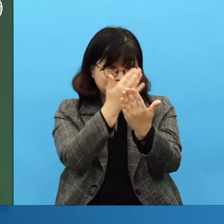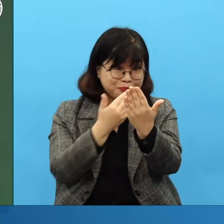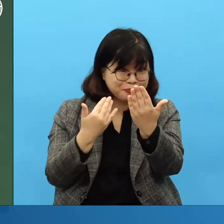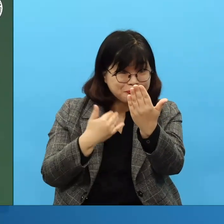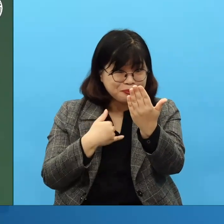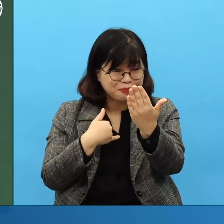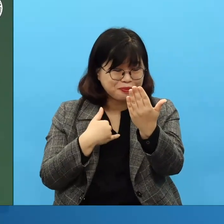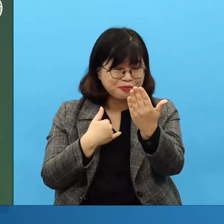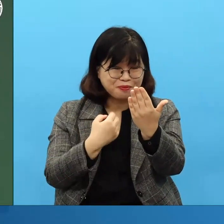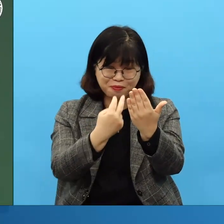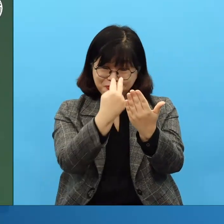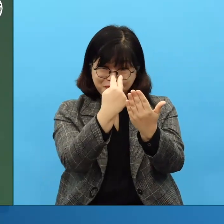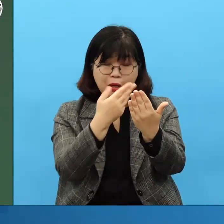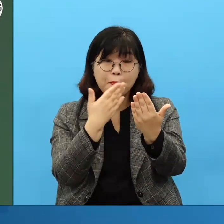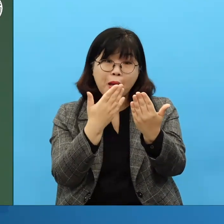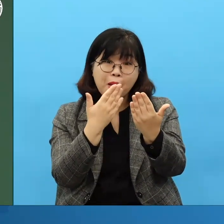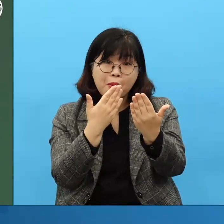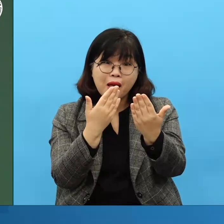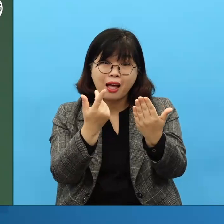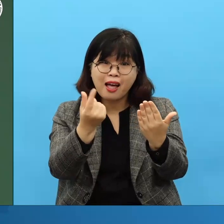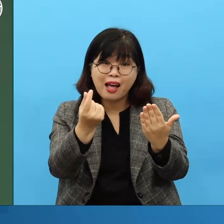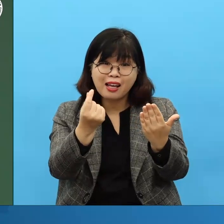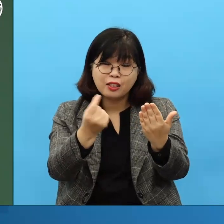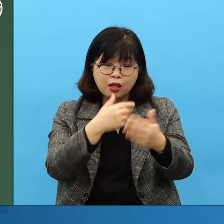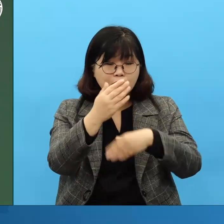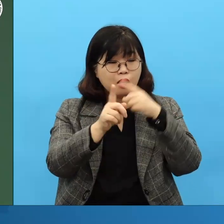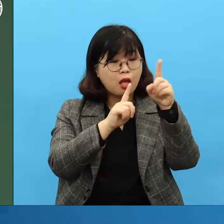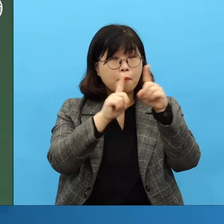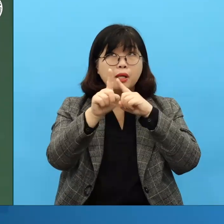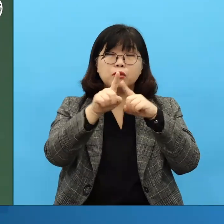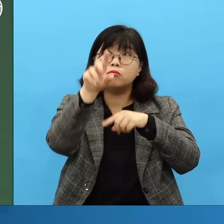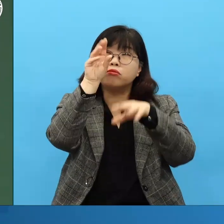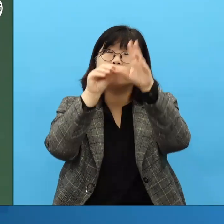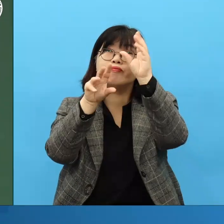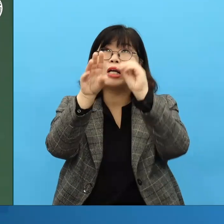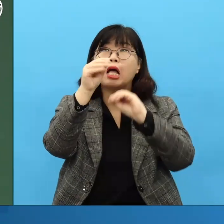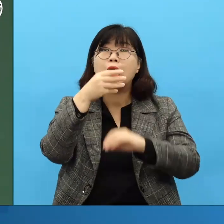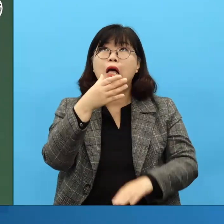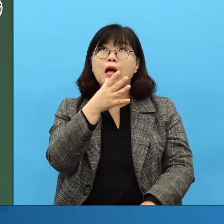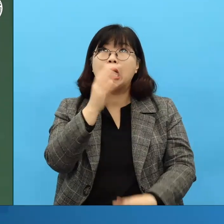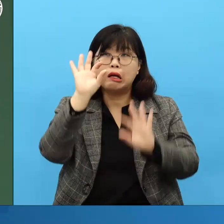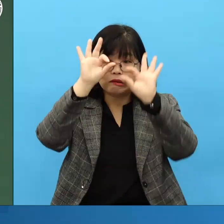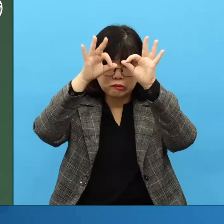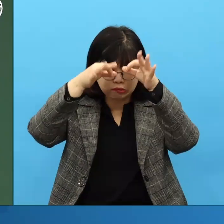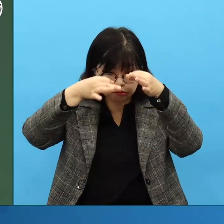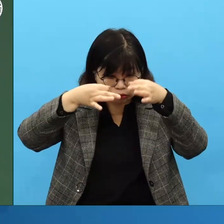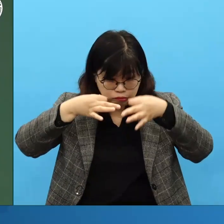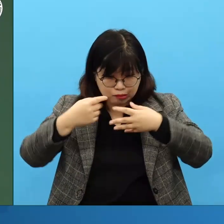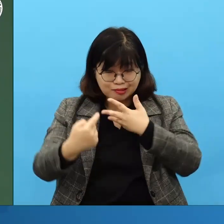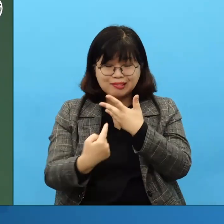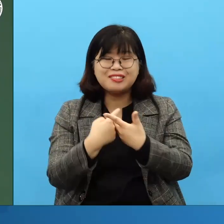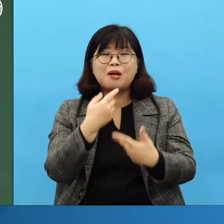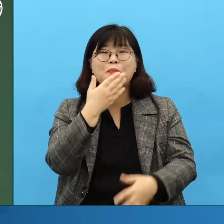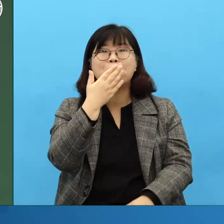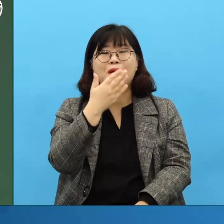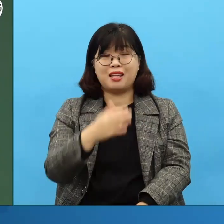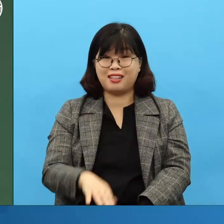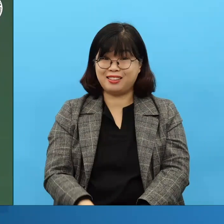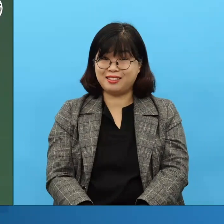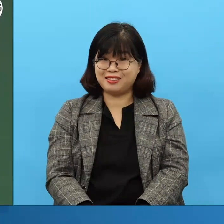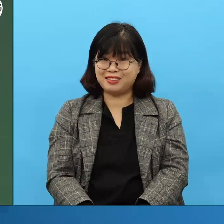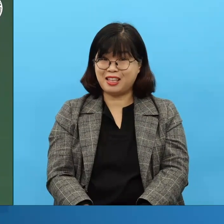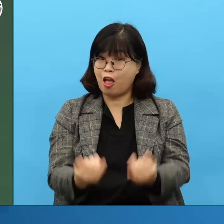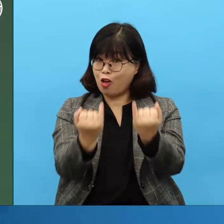front of you, you can't see yourself. 뭐 특히 뭐 여자분들은 거울이 없으면 곤란하잖아요. And especially women, life would be